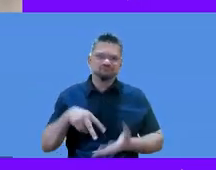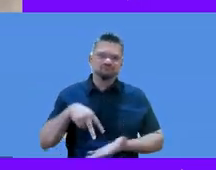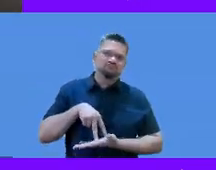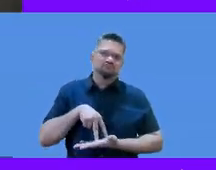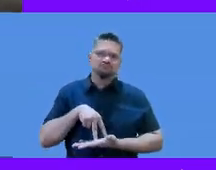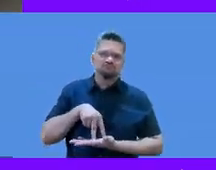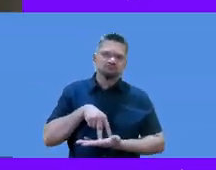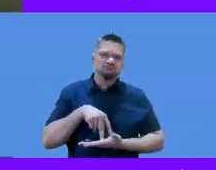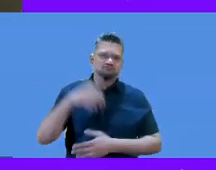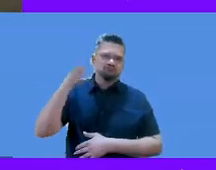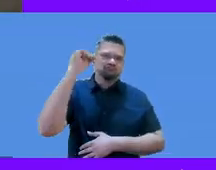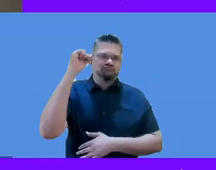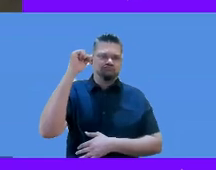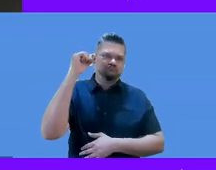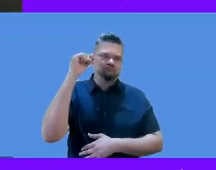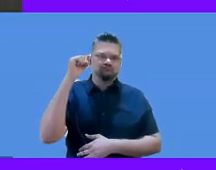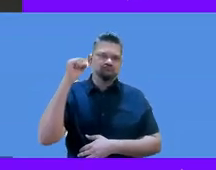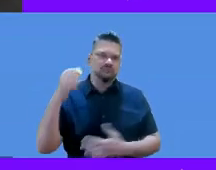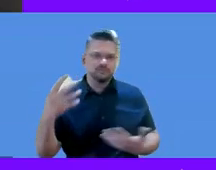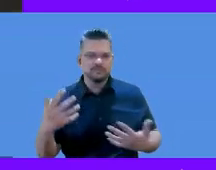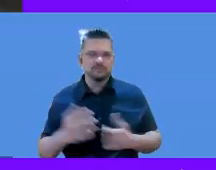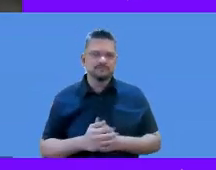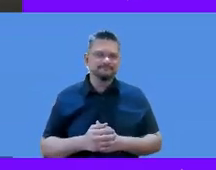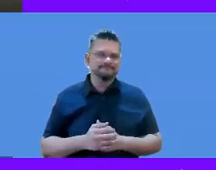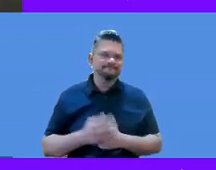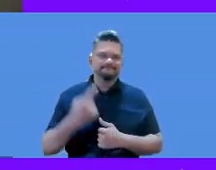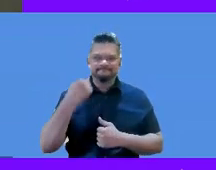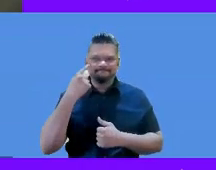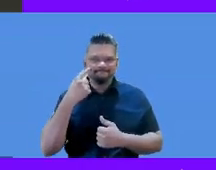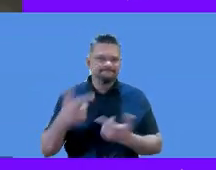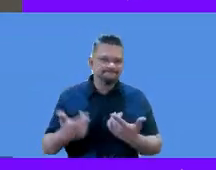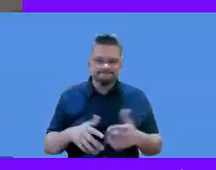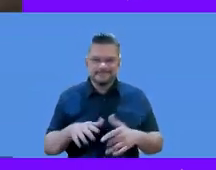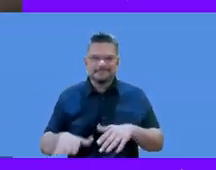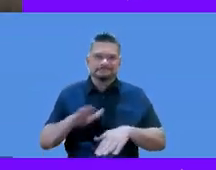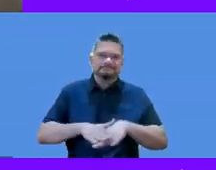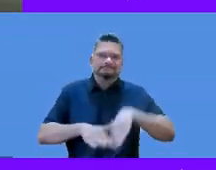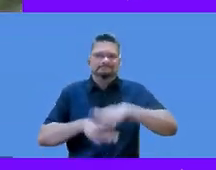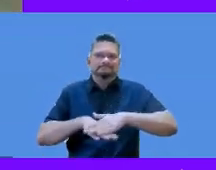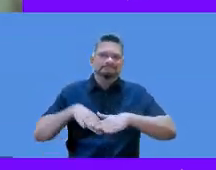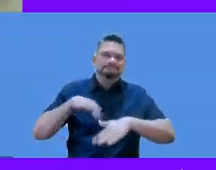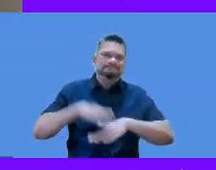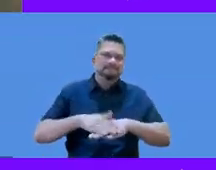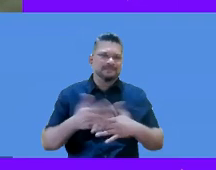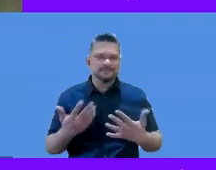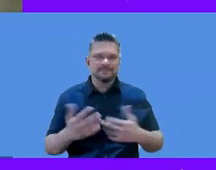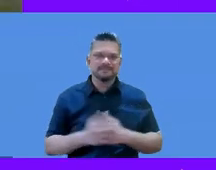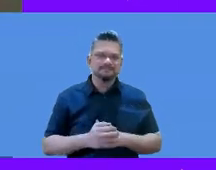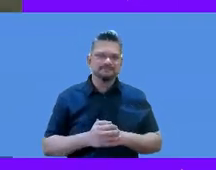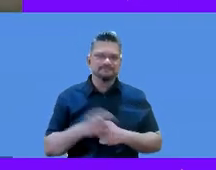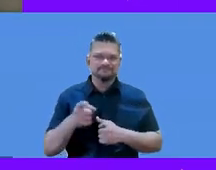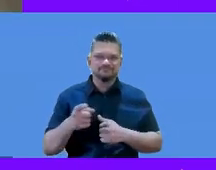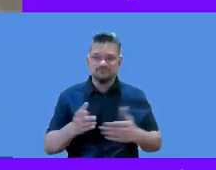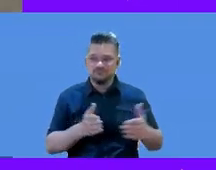mkakanyagana. Hose kana gahanda mbona kwa nateye n'ubwoba kujyamo kujyaho ari nka ninjoro